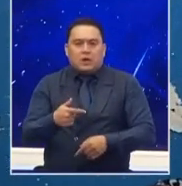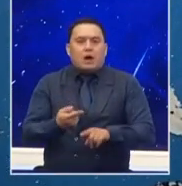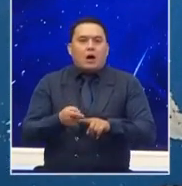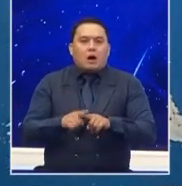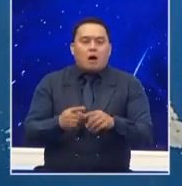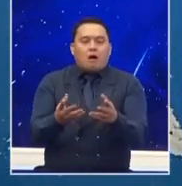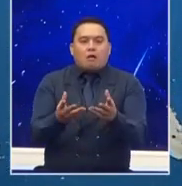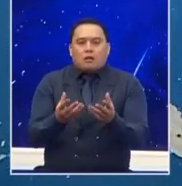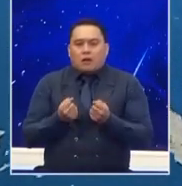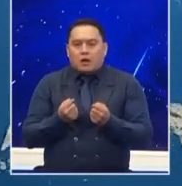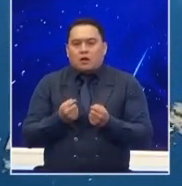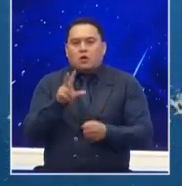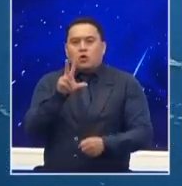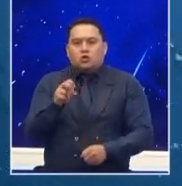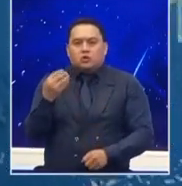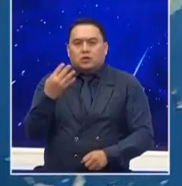кезекті